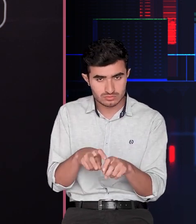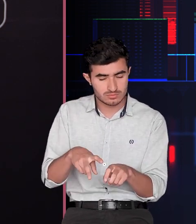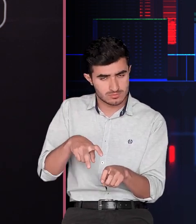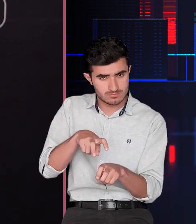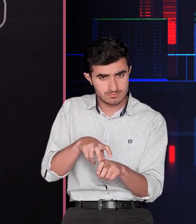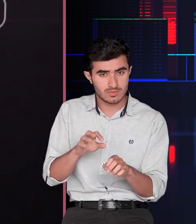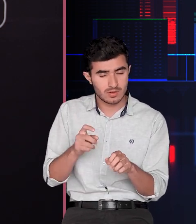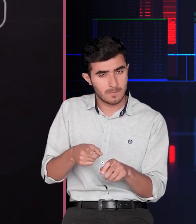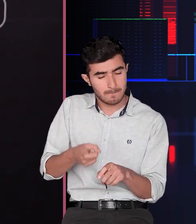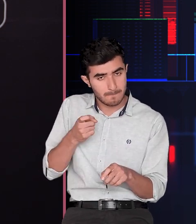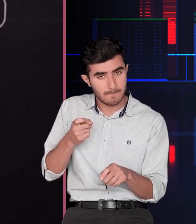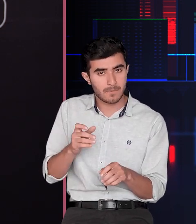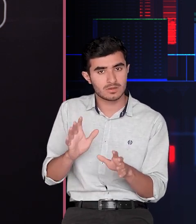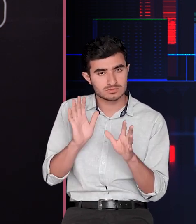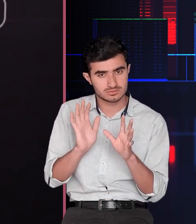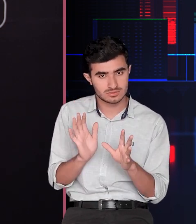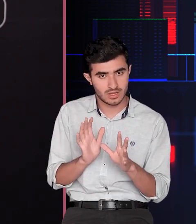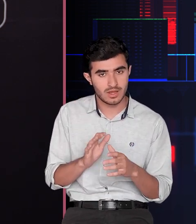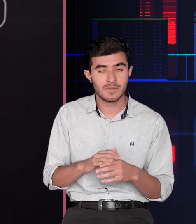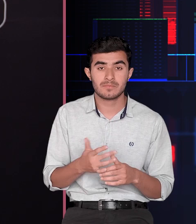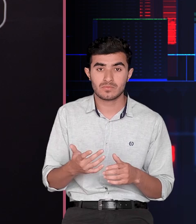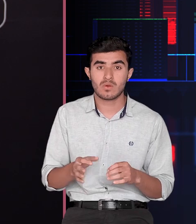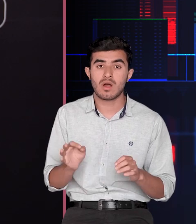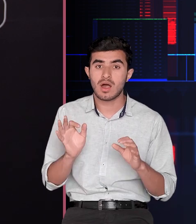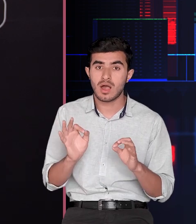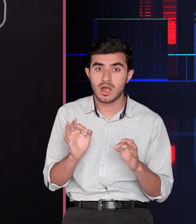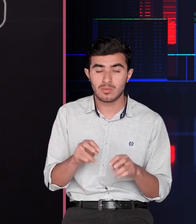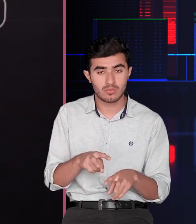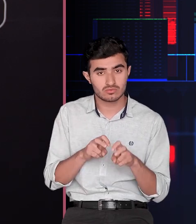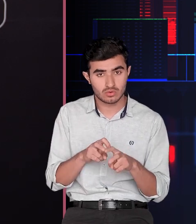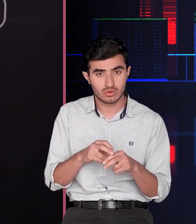उन घोड़ा और राइडर दोनों बड़े सिंक्रोनाइज होते हैं।